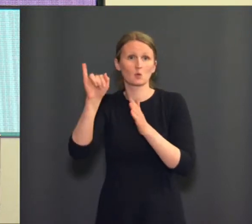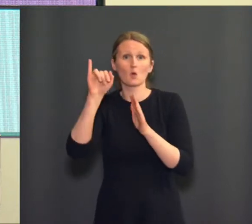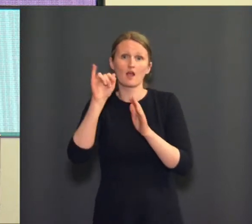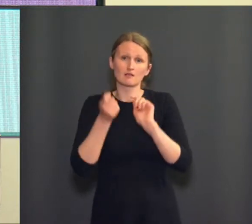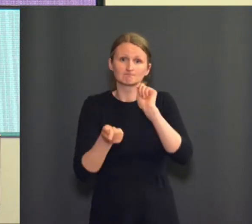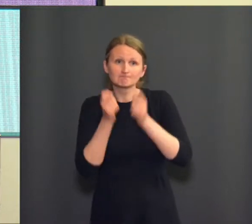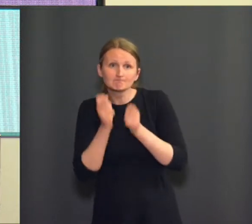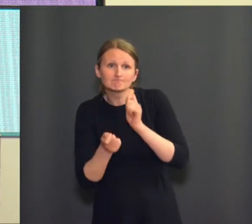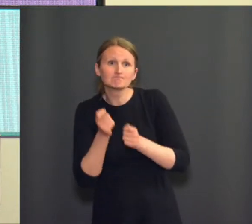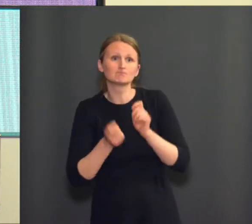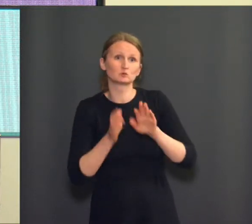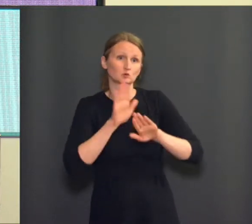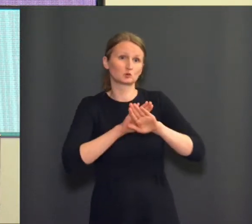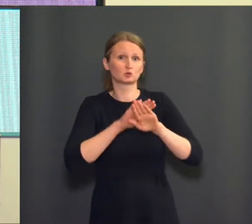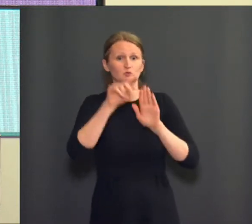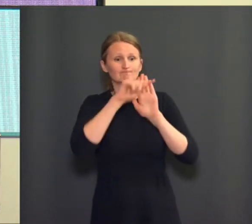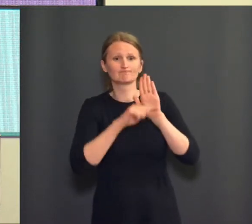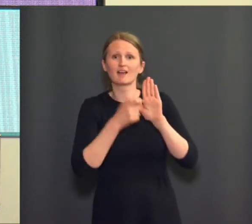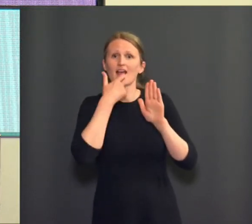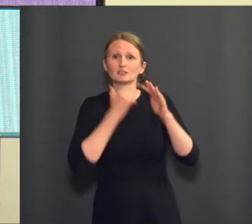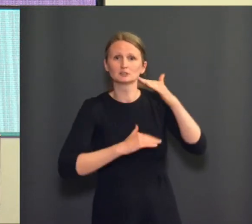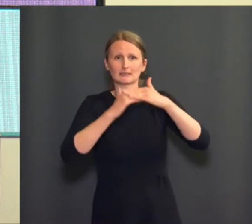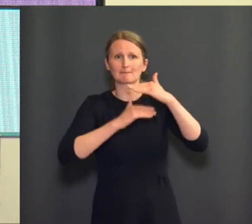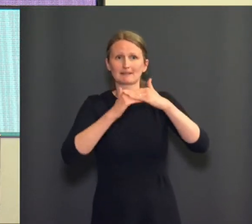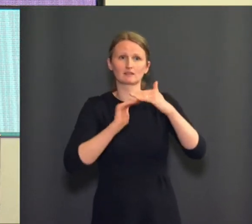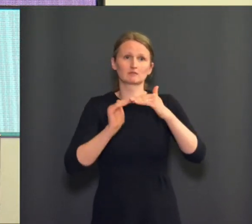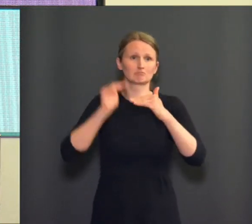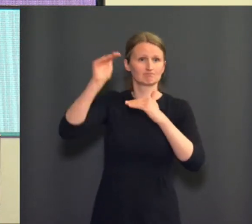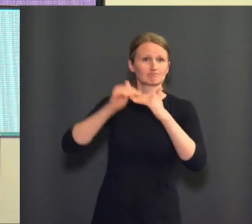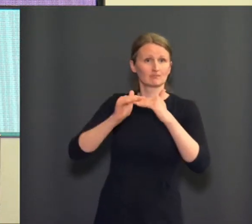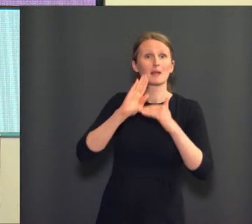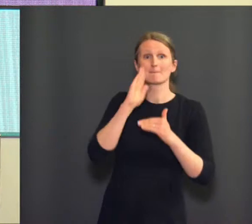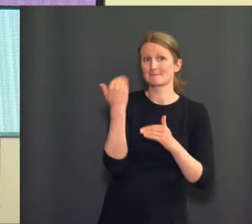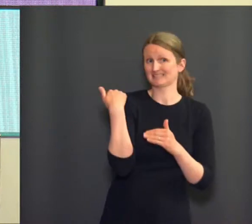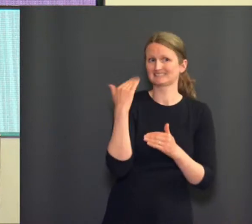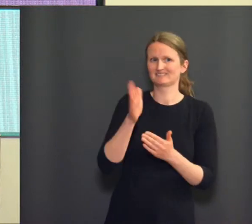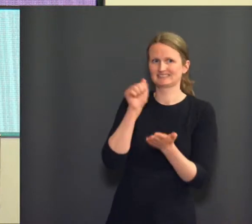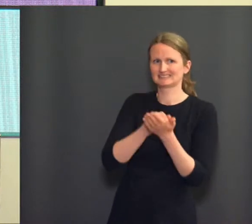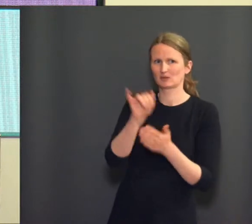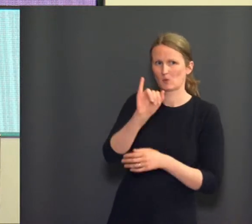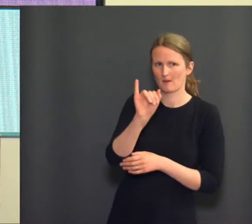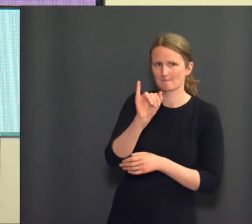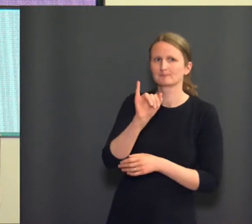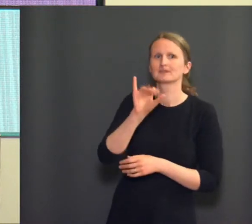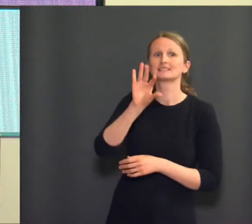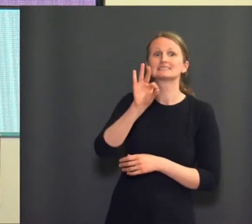décidé d'administrer le vaccin AstraZeneca à des personnes de plus de 55 ans.